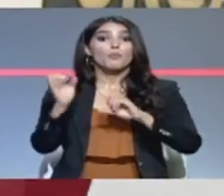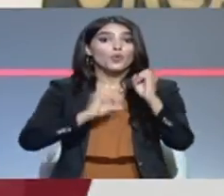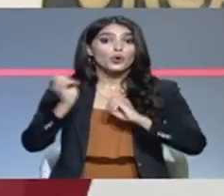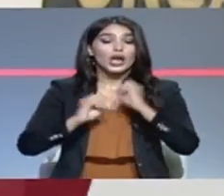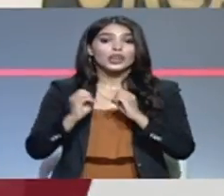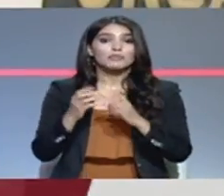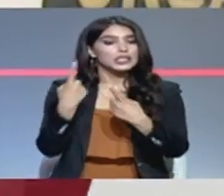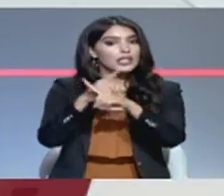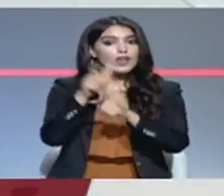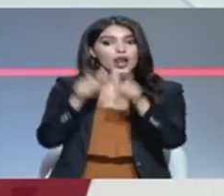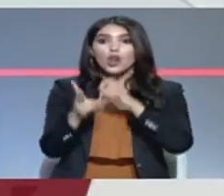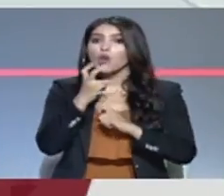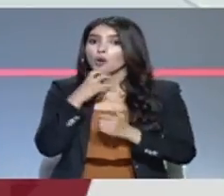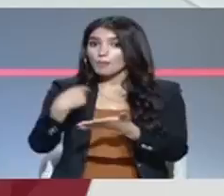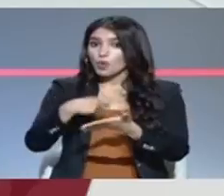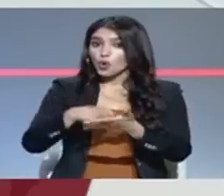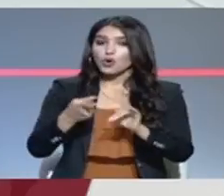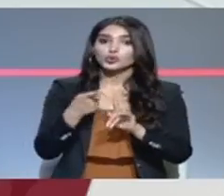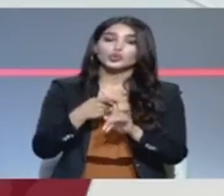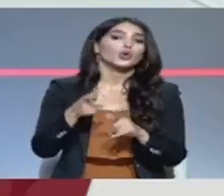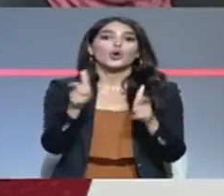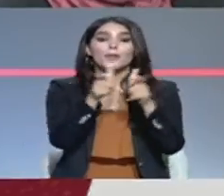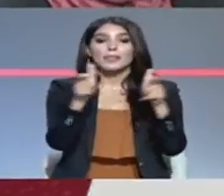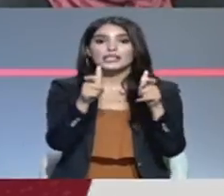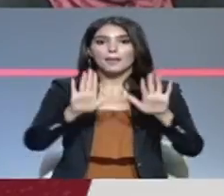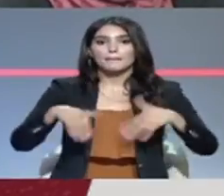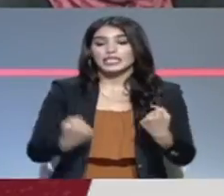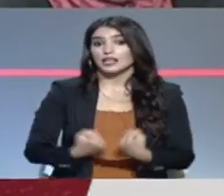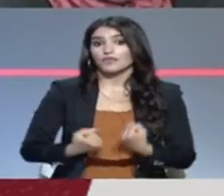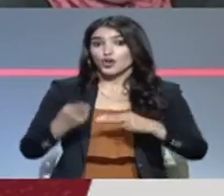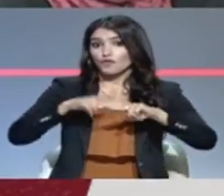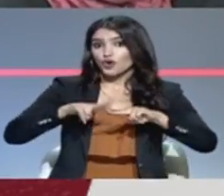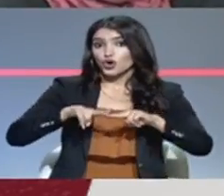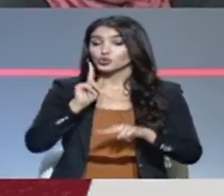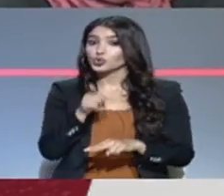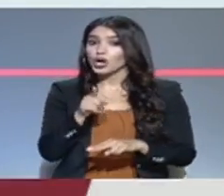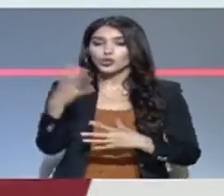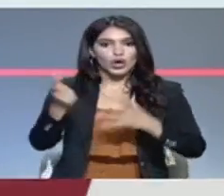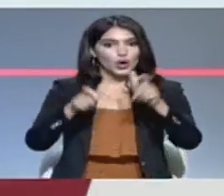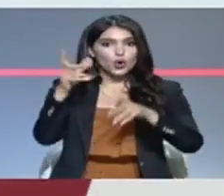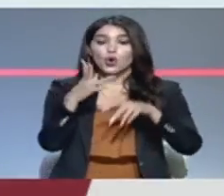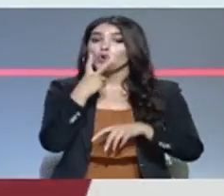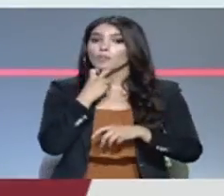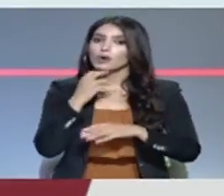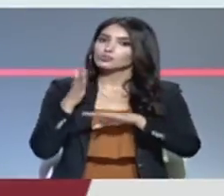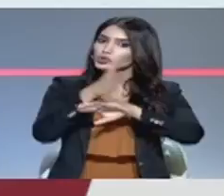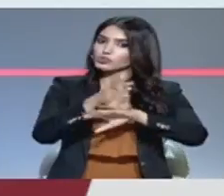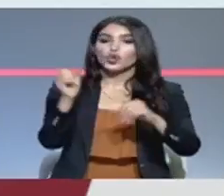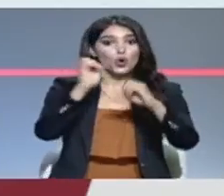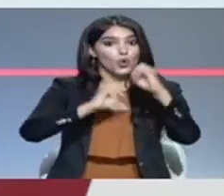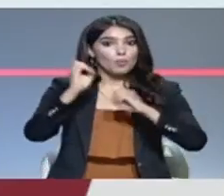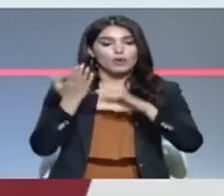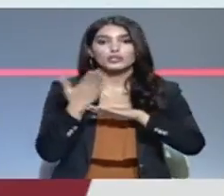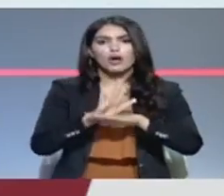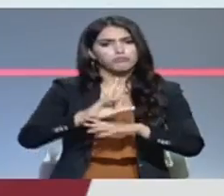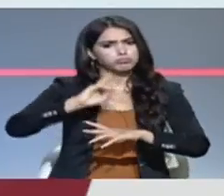أكدت وجود عديد الإخلالات فيما يعرف بمصلحة ما بعد البيع، ودعت المواطنين إلى الالتحاق بالمنظمة